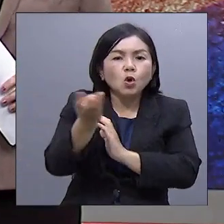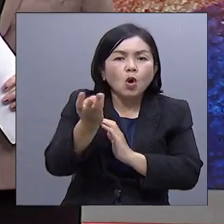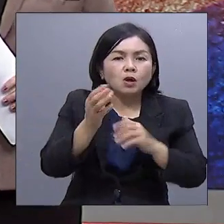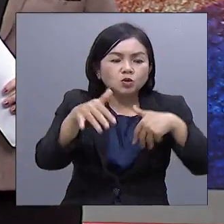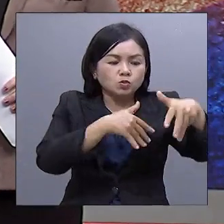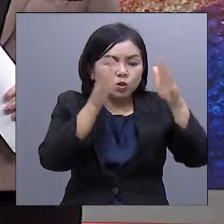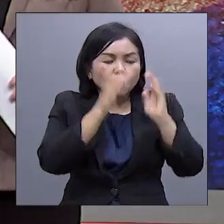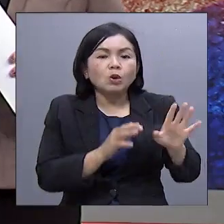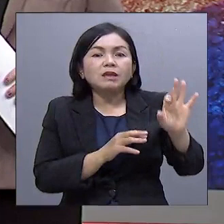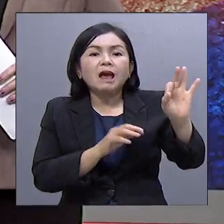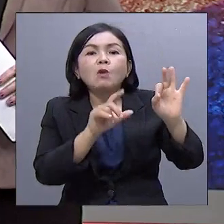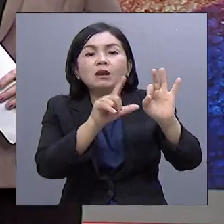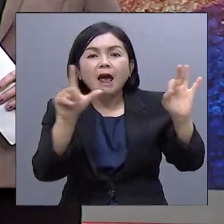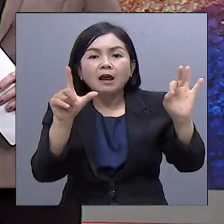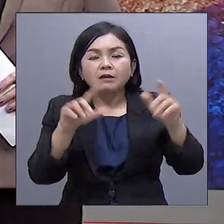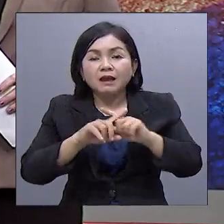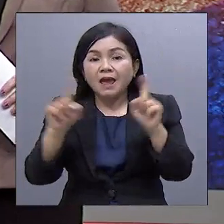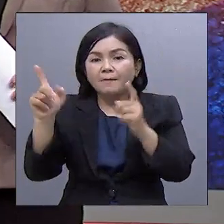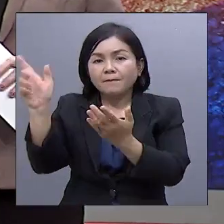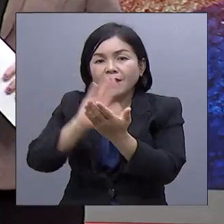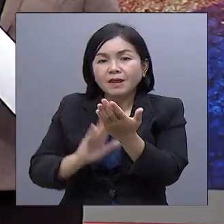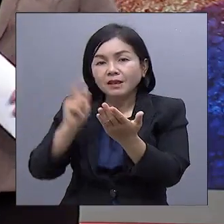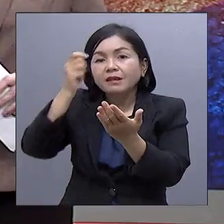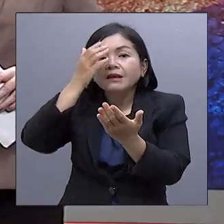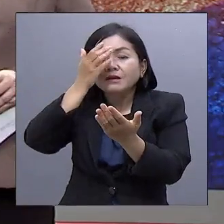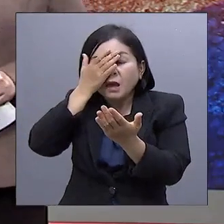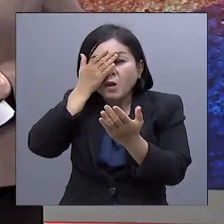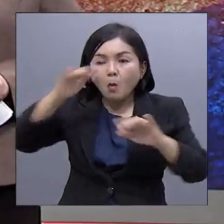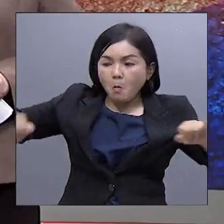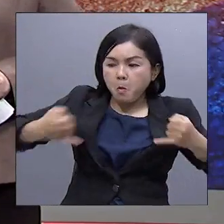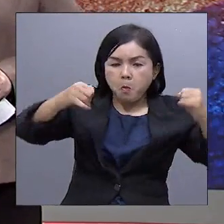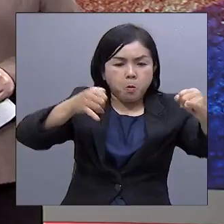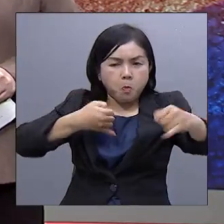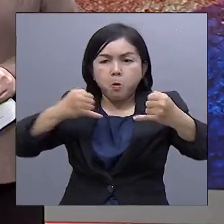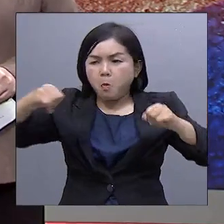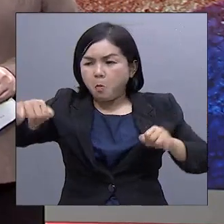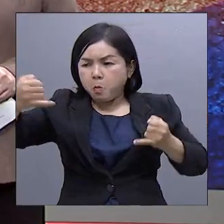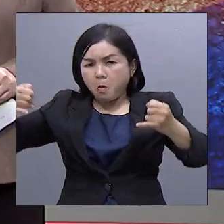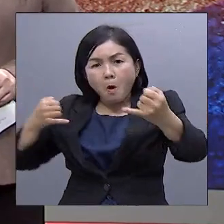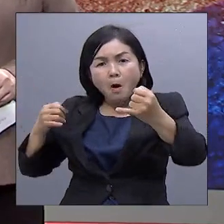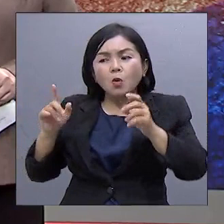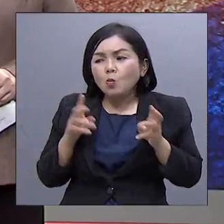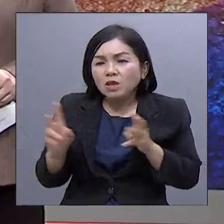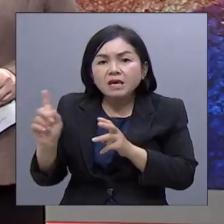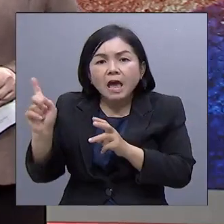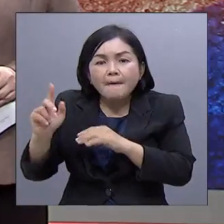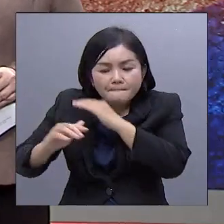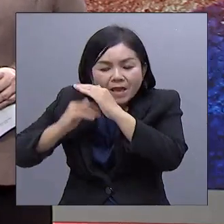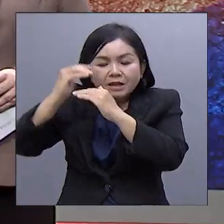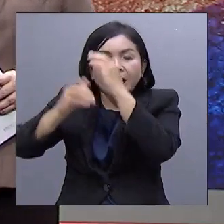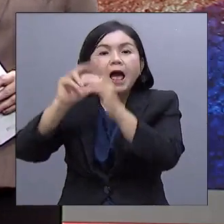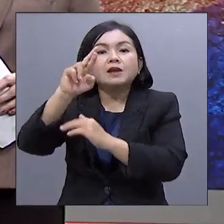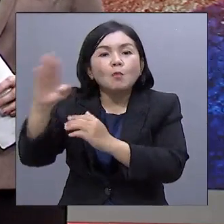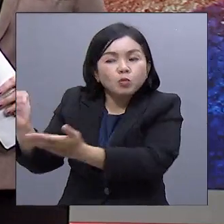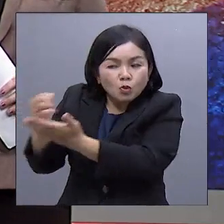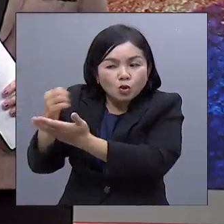ล้านคนเท่านั้นค่ะแต่ว่าอิสราเอลเนี่ยจะต้องรับมือกับศัตรูรอบด้านเลยนะคะก็เลยใช้วิธีพัฒนาระบบกำลัง